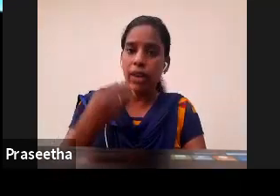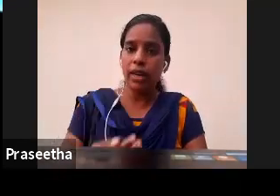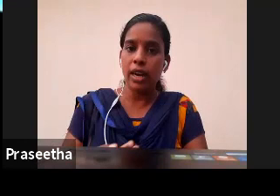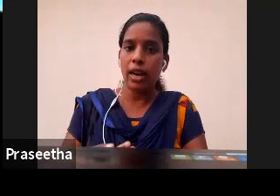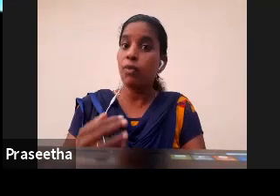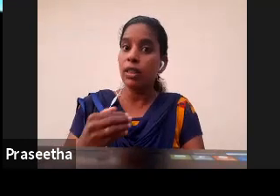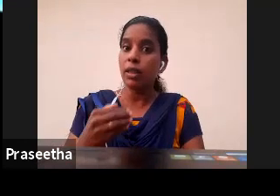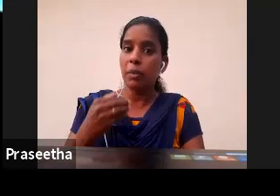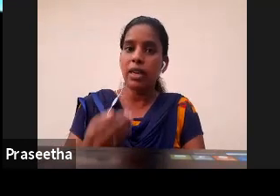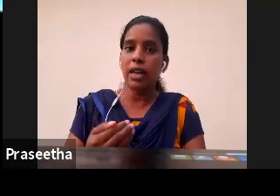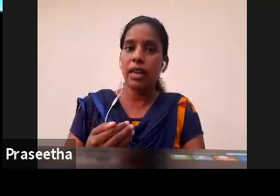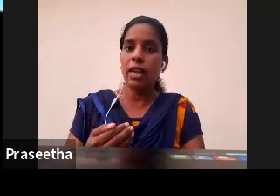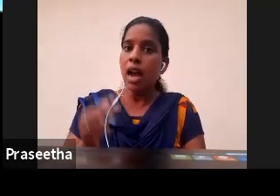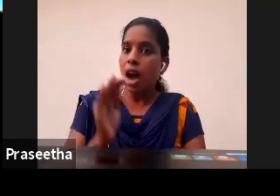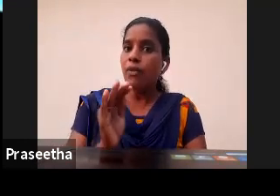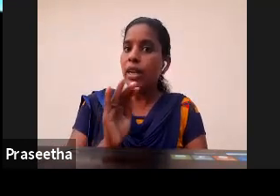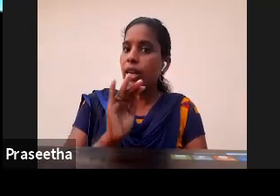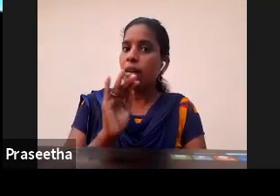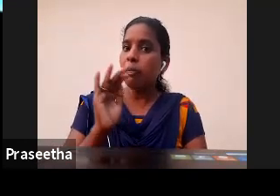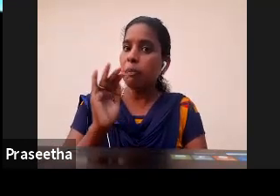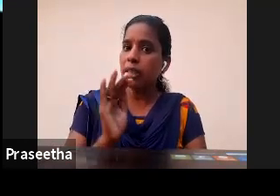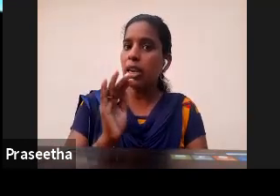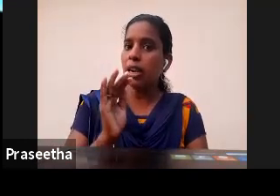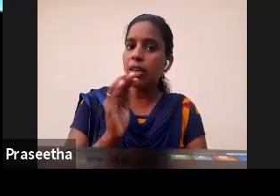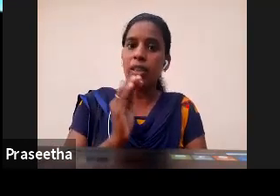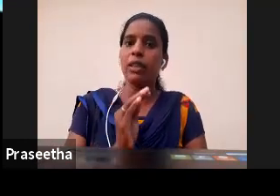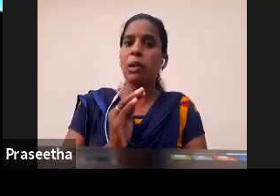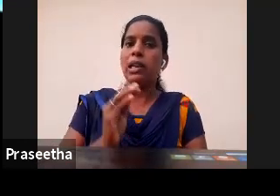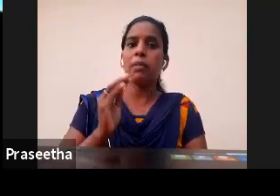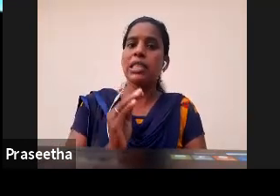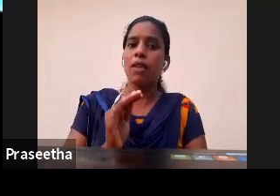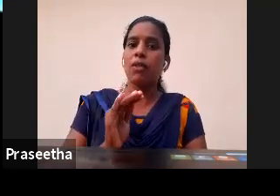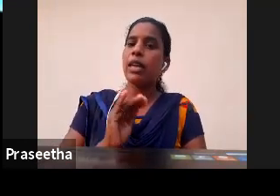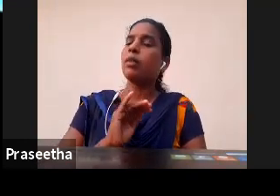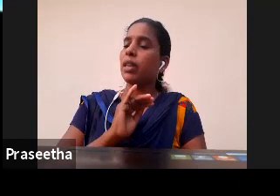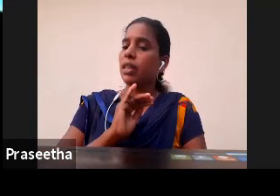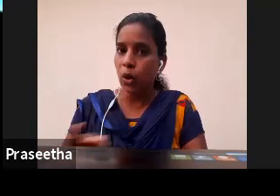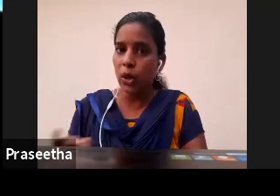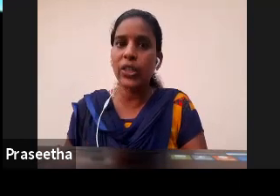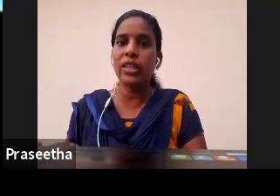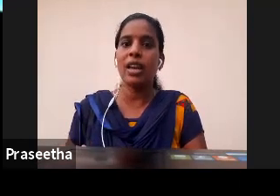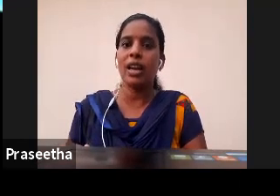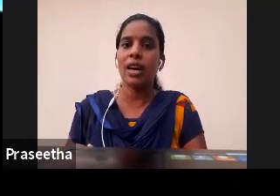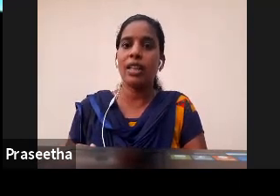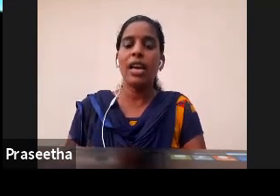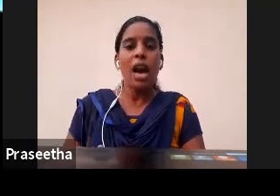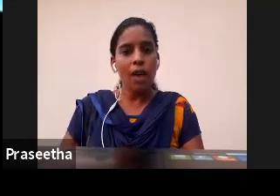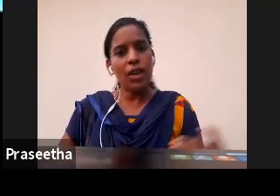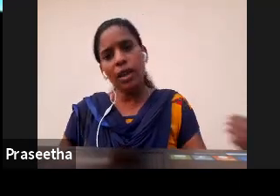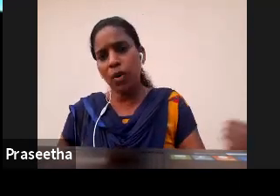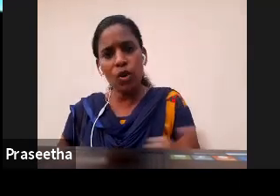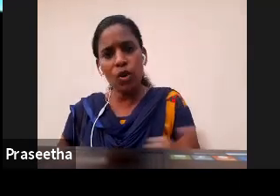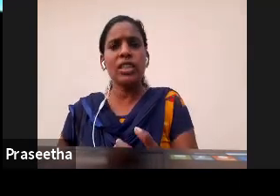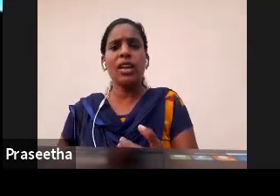മുന്നിലേക്ക് വരികയാണെങ്കിൽ, വന്നു പെടുകയാണെങ്കിൽ, അവരെ പറഞ്ഞാൽ അവർക്ക് തിരിയൂല, അല്ലെങ്കിൽ മനസ്സിലാവില്ല എന്ന് പറഞ്ഞ് പുറംതിരിഞ്ഞ് നടക്കാതെ